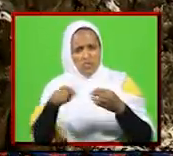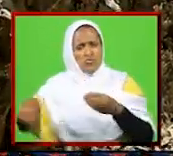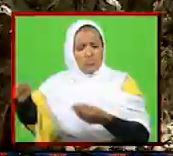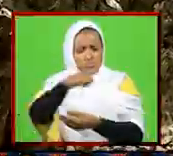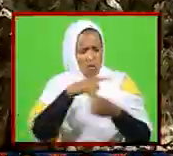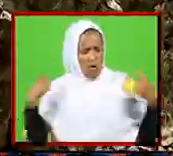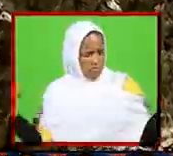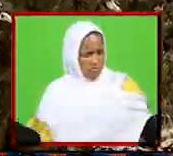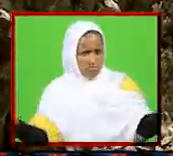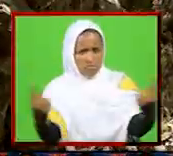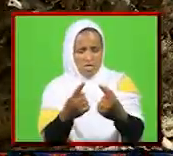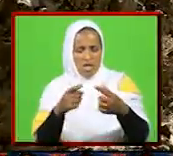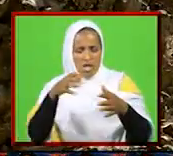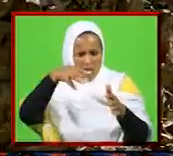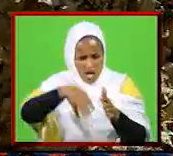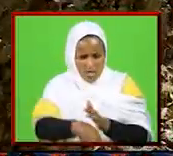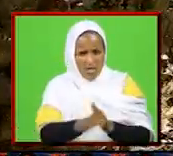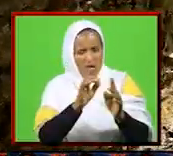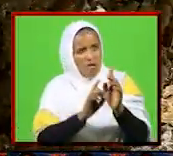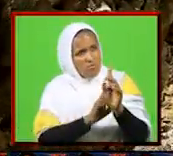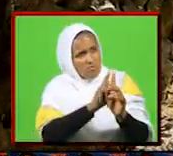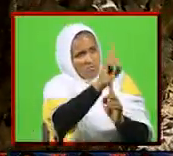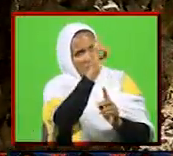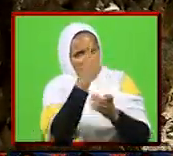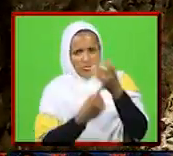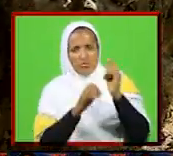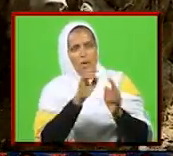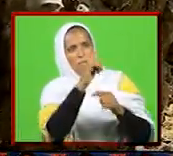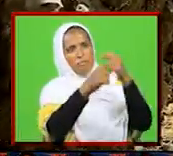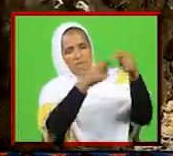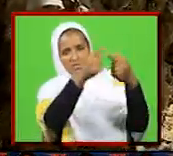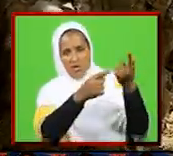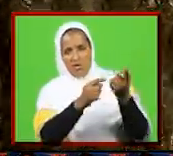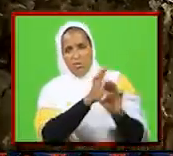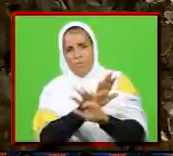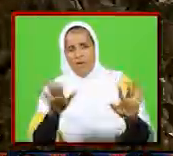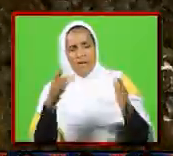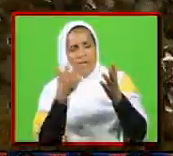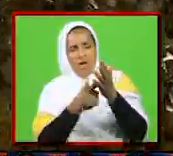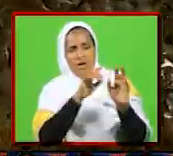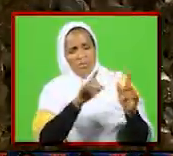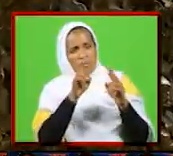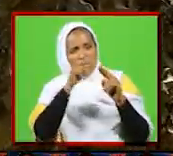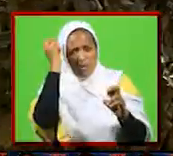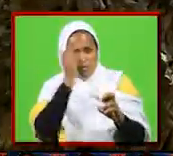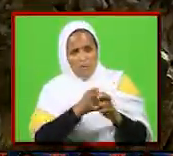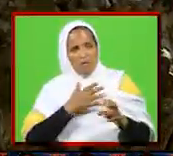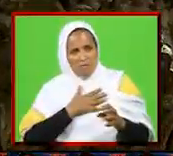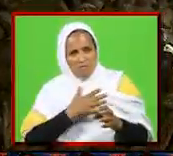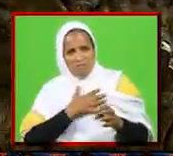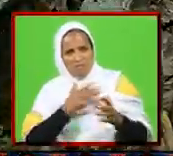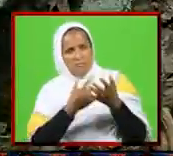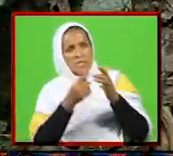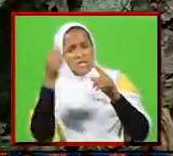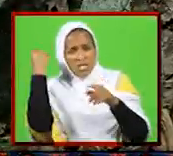እንግዲህ ዙሪያው በሙሉ ገደል ነው። መውጫ እንዴት ብቻ ናት? እቺ መውጫ ደግሞ በጣም